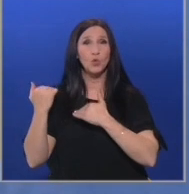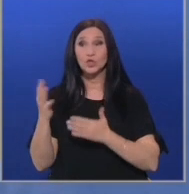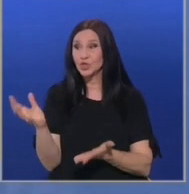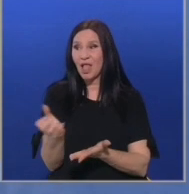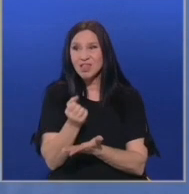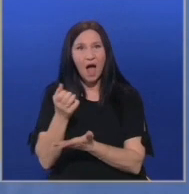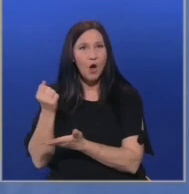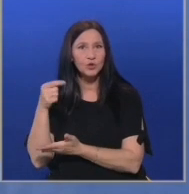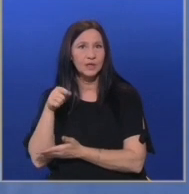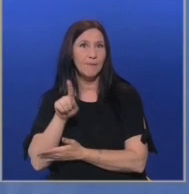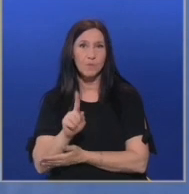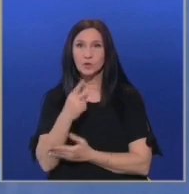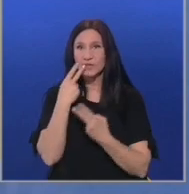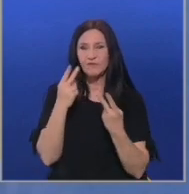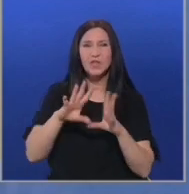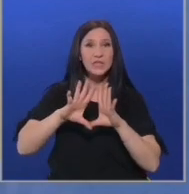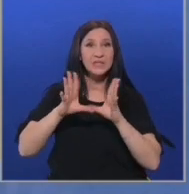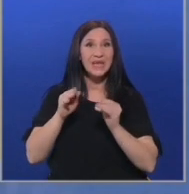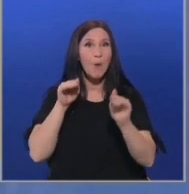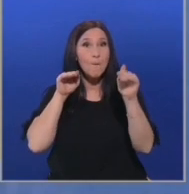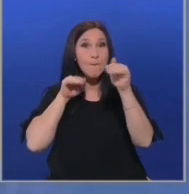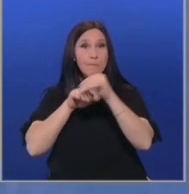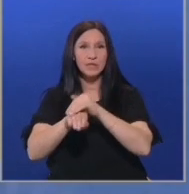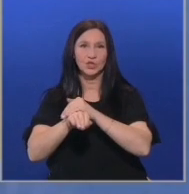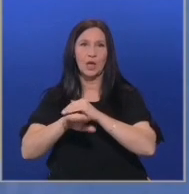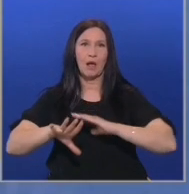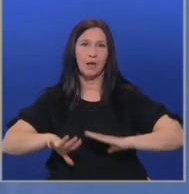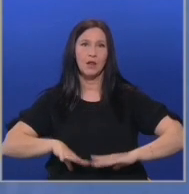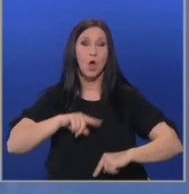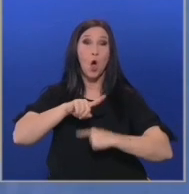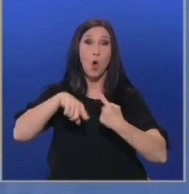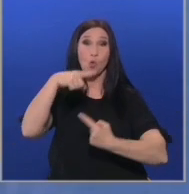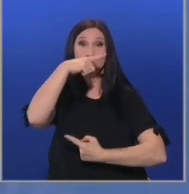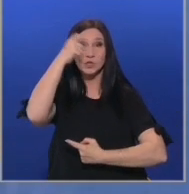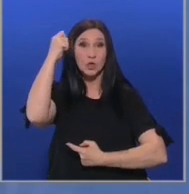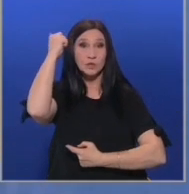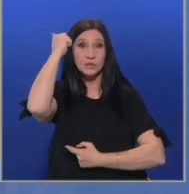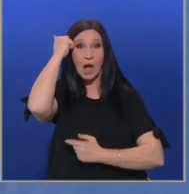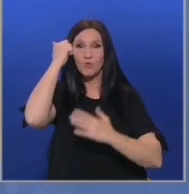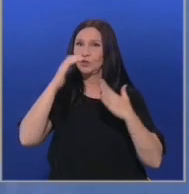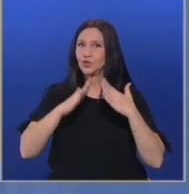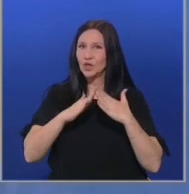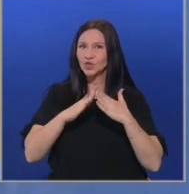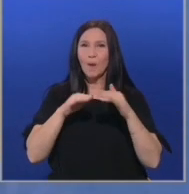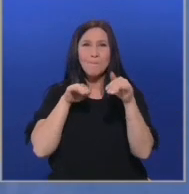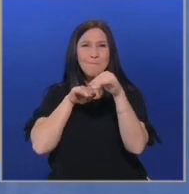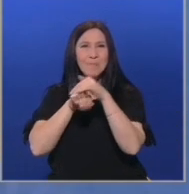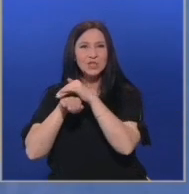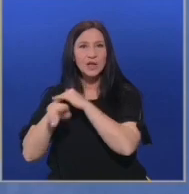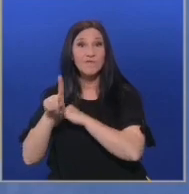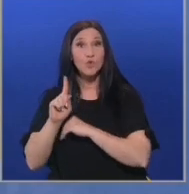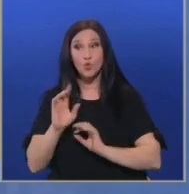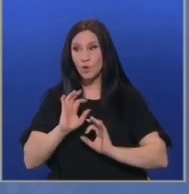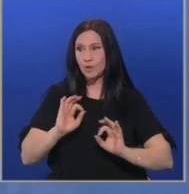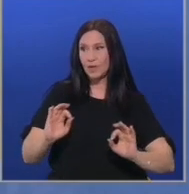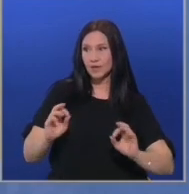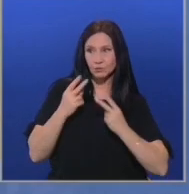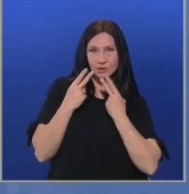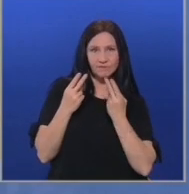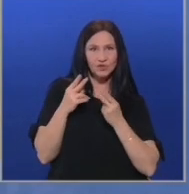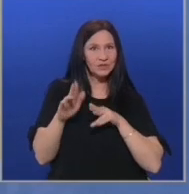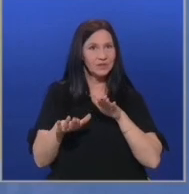там може да се види и цял пещерен град с около стотина скални жилища, пещери, в които ясно личат следи